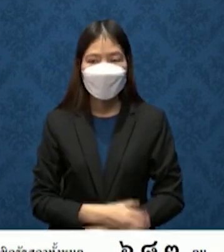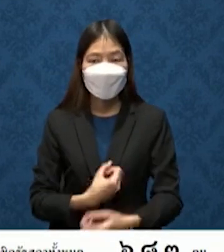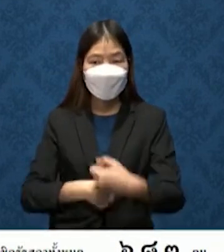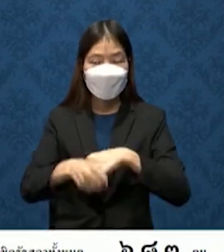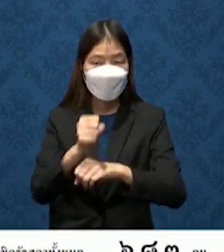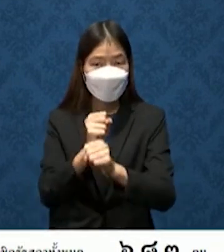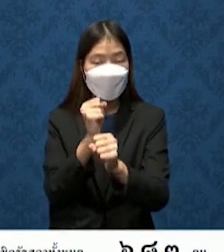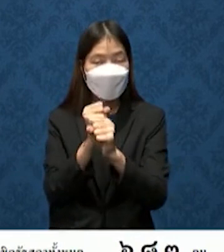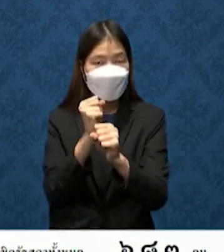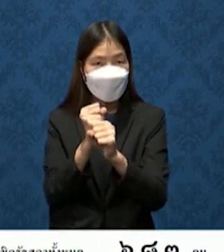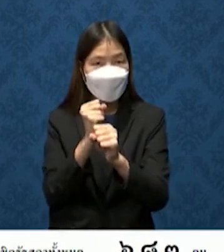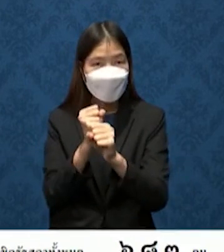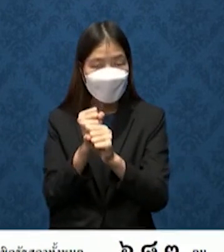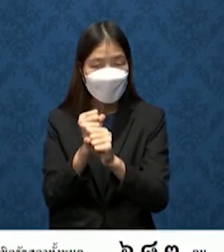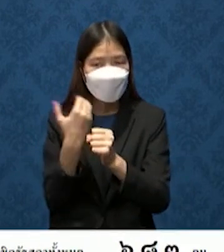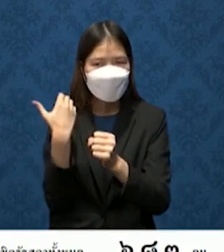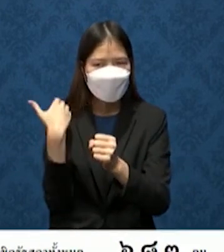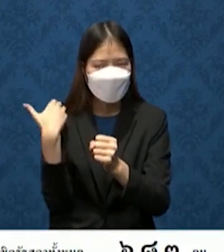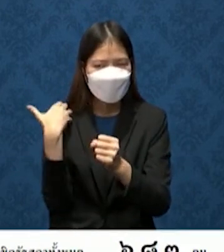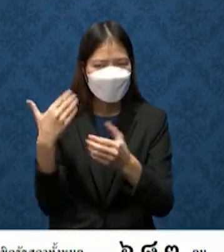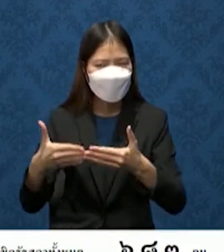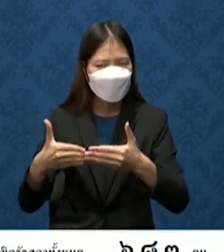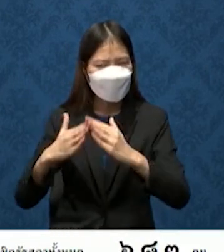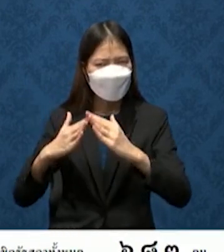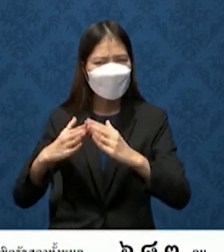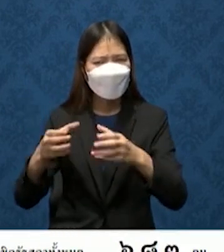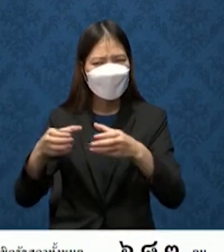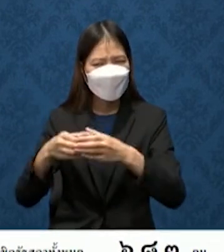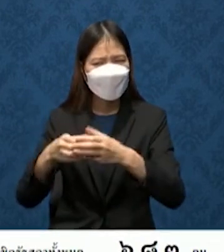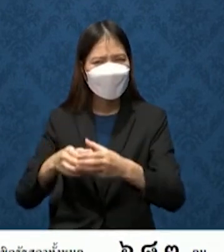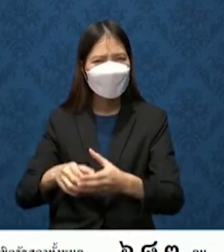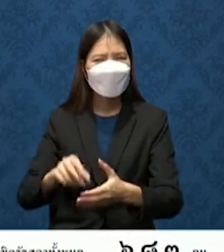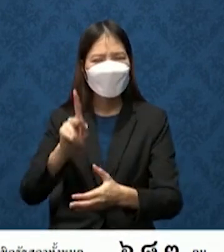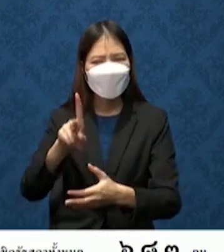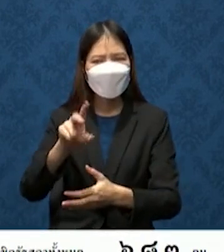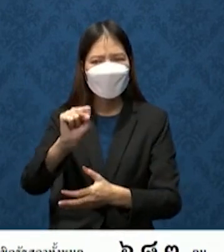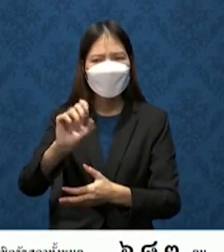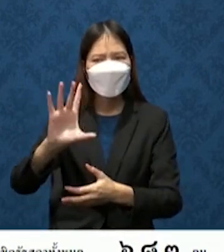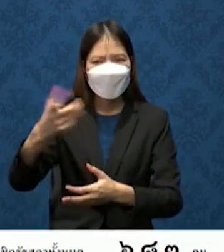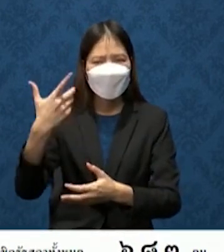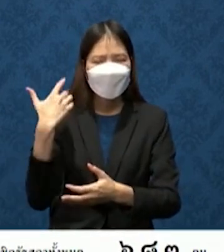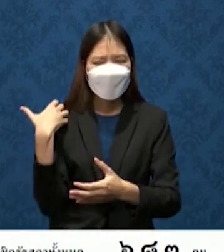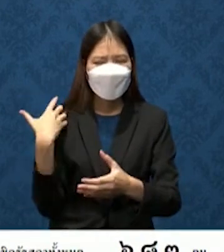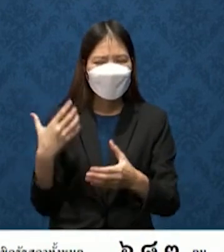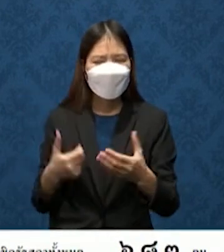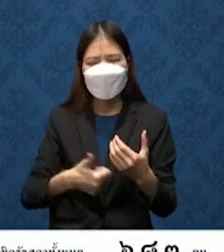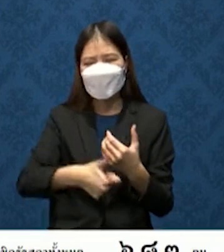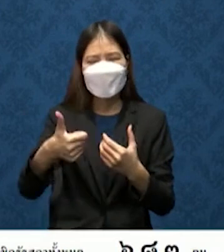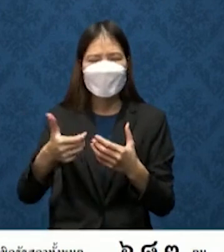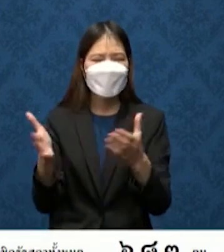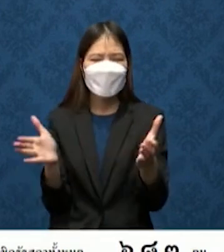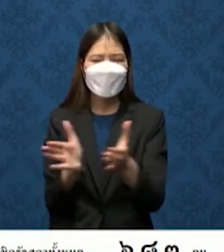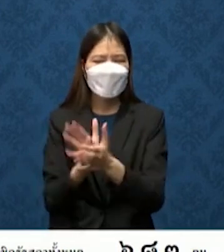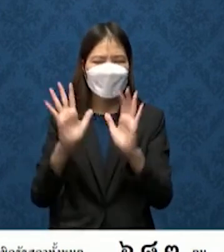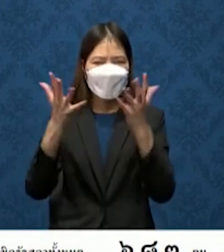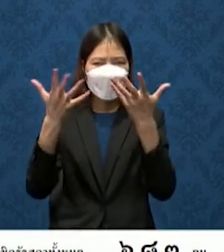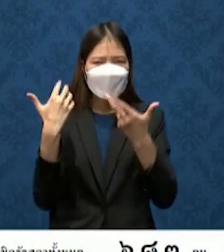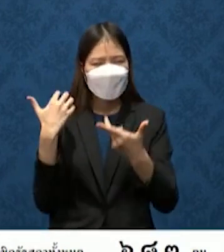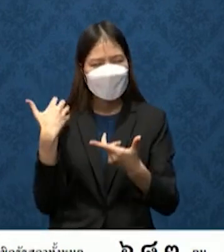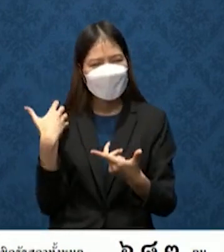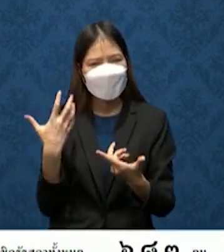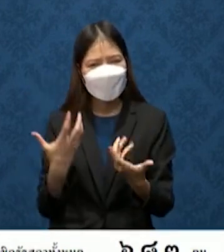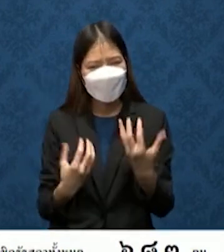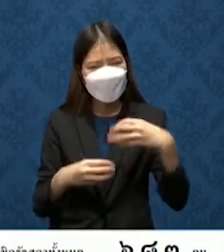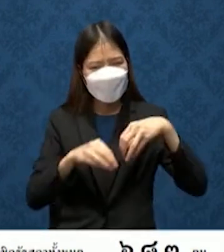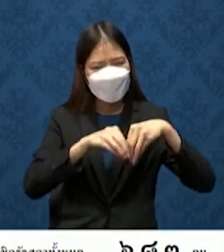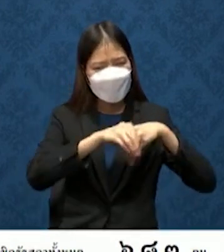ของขนาบการที่ตั้งโยคอสชอ ซึไม่มีผู้มีส่นเกี่วข้องอื่นเข้มามันขาดกับหักการกระจายอำ